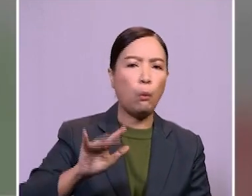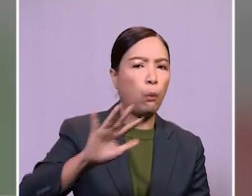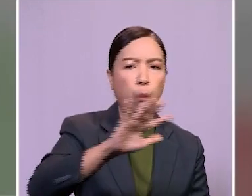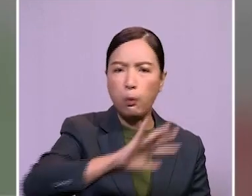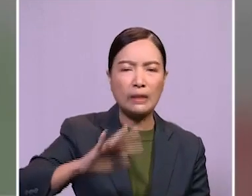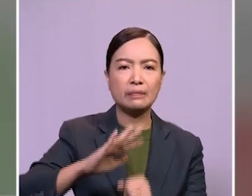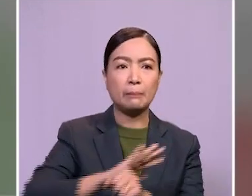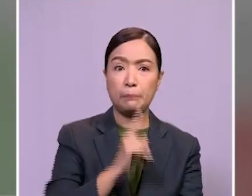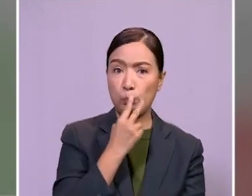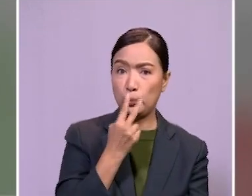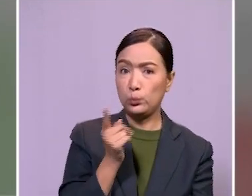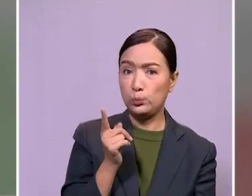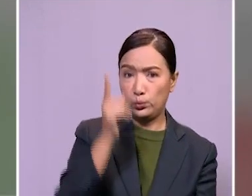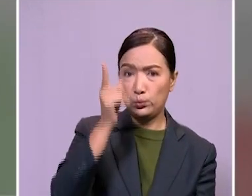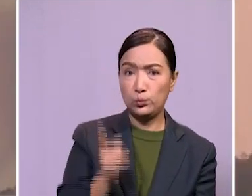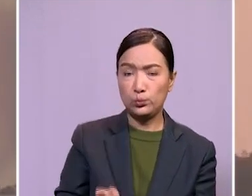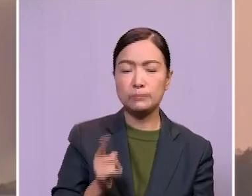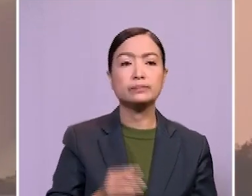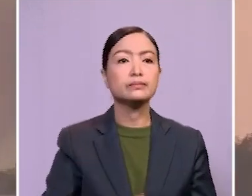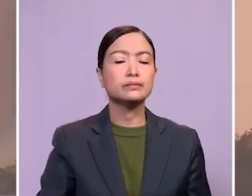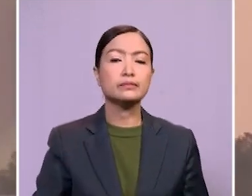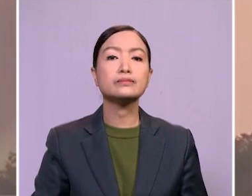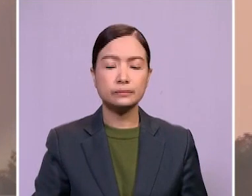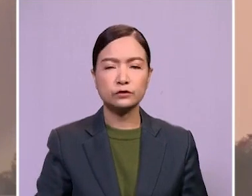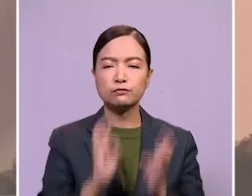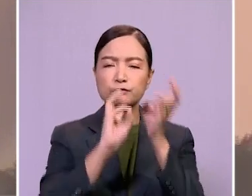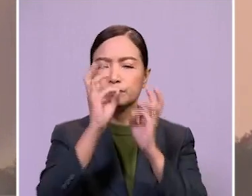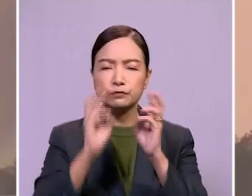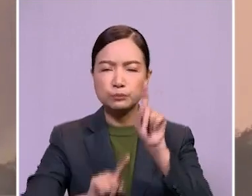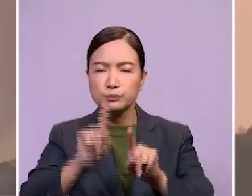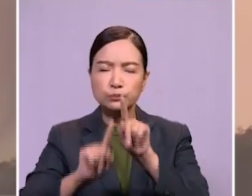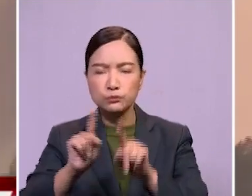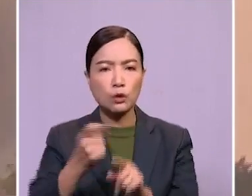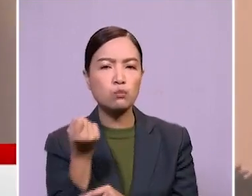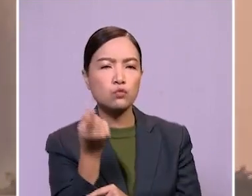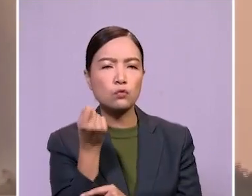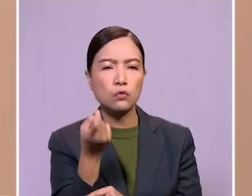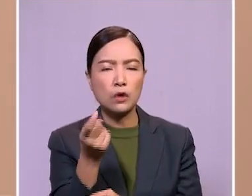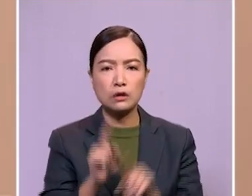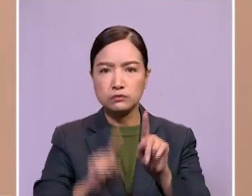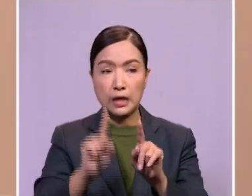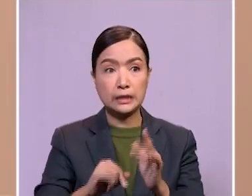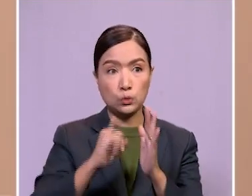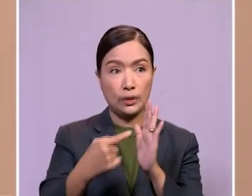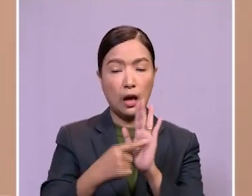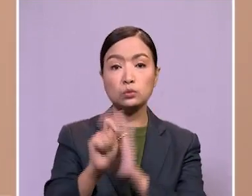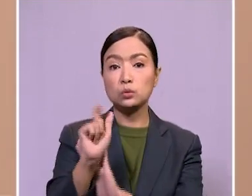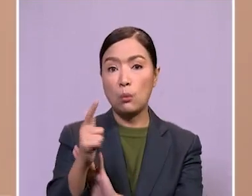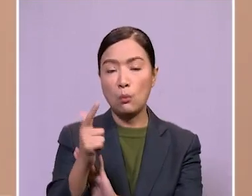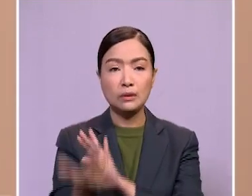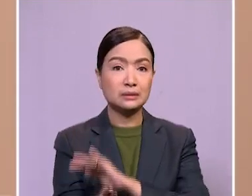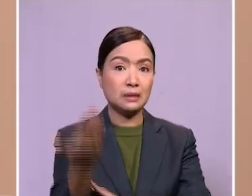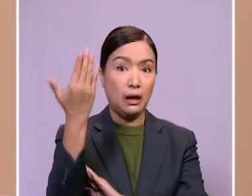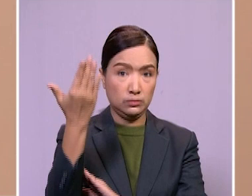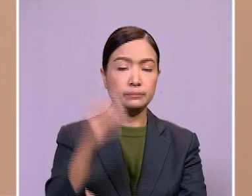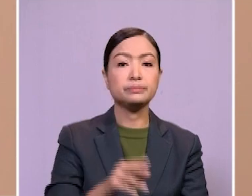จังหวัดอ่างทองจากแอปพลิเคชัน Air Visualเนี่ยตรวจวัดปริมาณฝุ่น pm2.5แบบเรียลไทม์นะครับจังหวัดอ่างทองตั้งแต่ช่วงเช้า